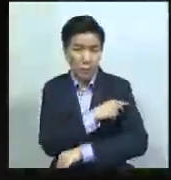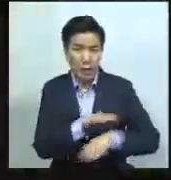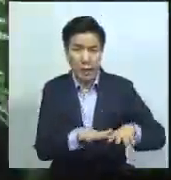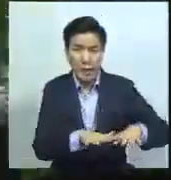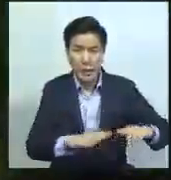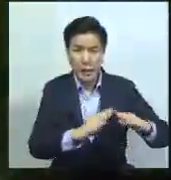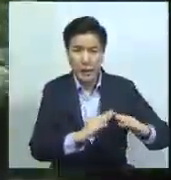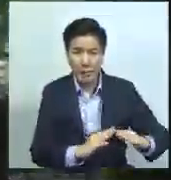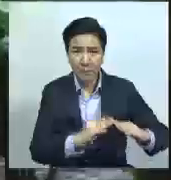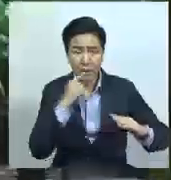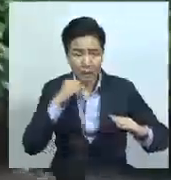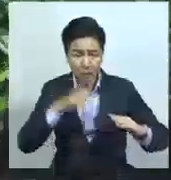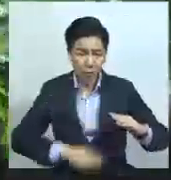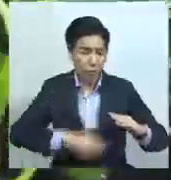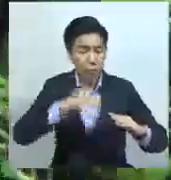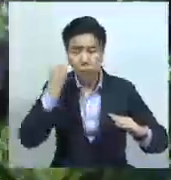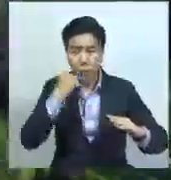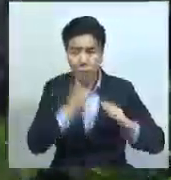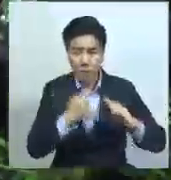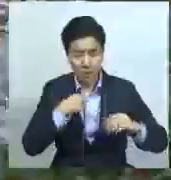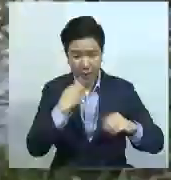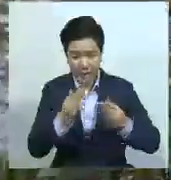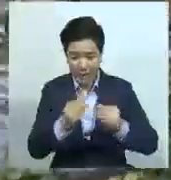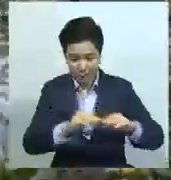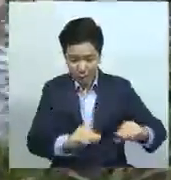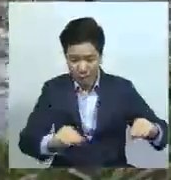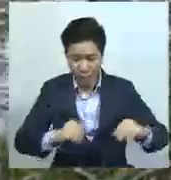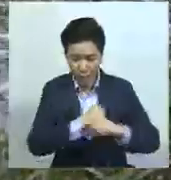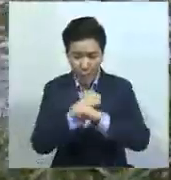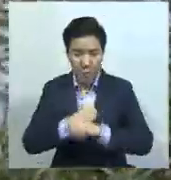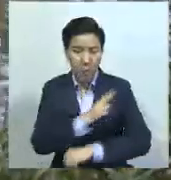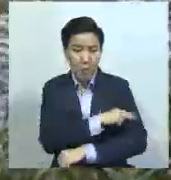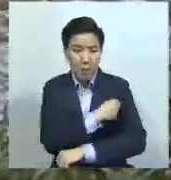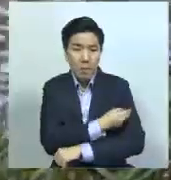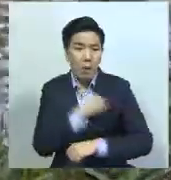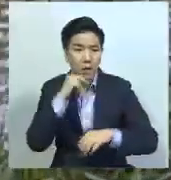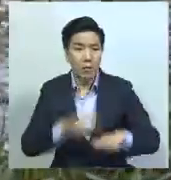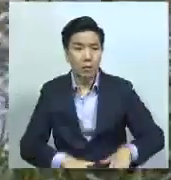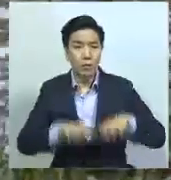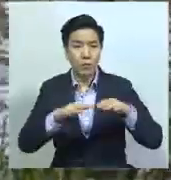ำและเป็นจุดที่เกิดน้ำท่วมทุกปีเพื่อป้องกันน้ำท่วมโรงพยาบาลนะครับ